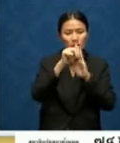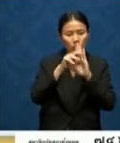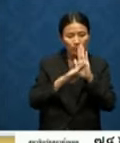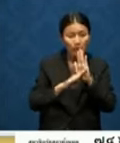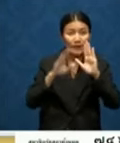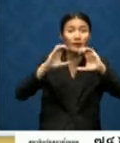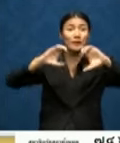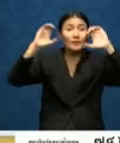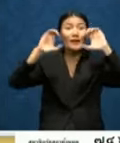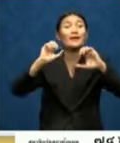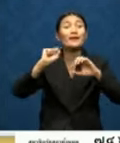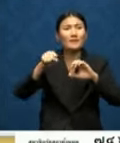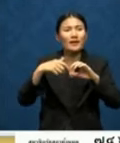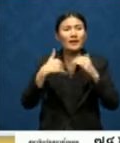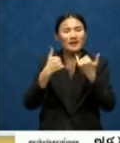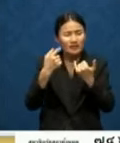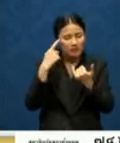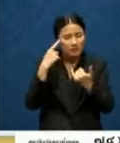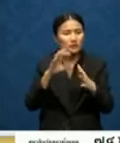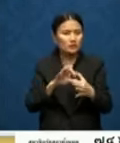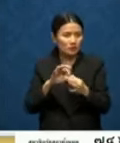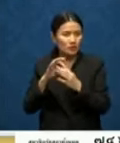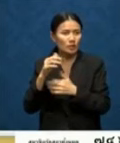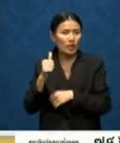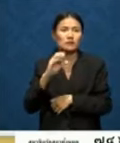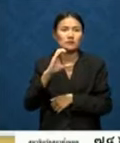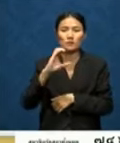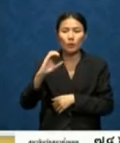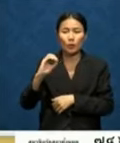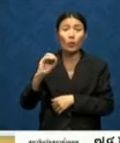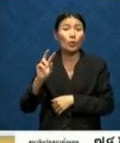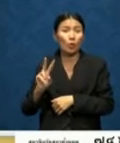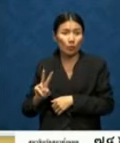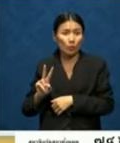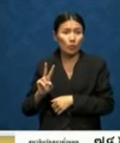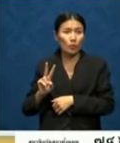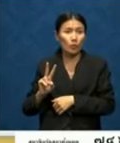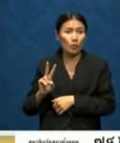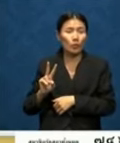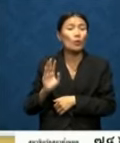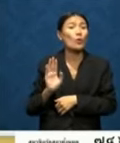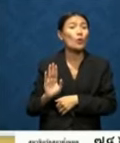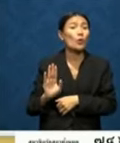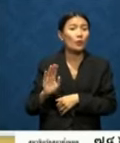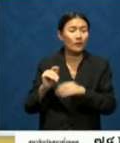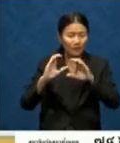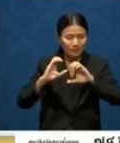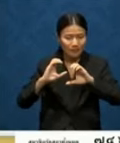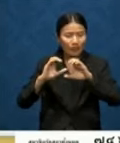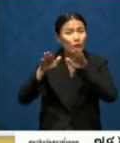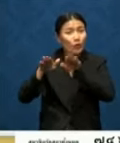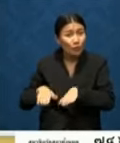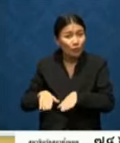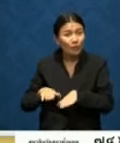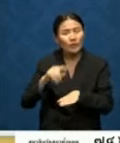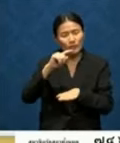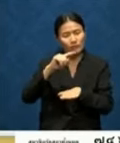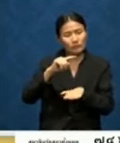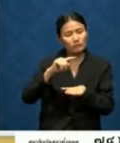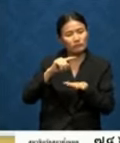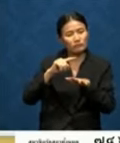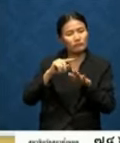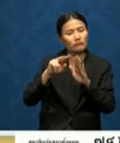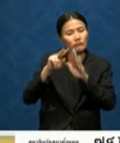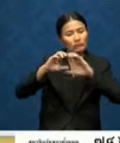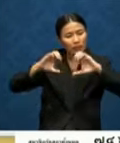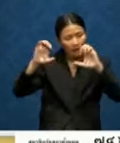Pac calculate creditในอนาคต Pacificเพราฉะนั้นการซือ carbon creditมัเหมาะ ครcor Anaกับปเทศไ์เพราะ